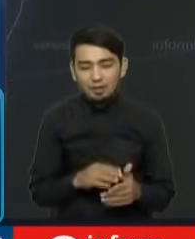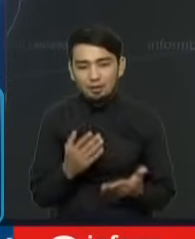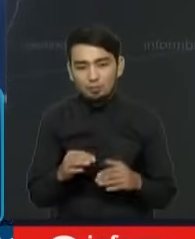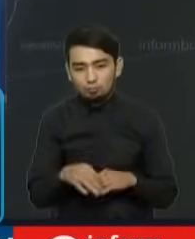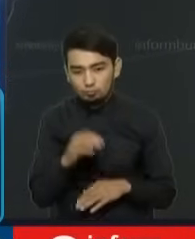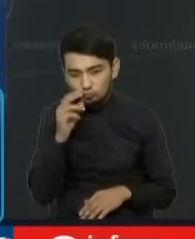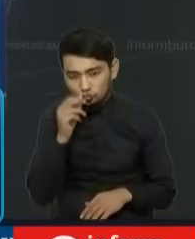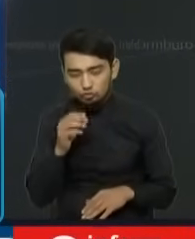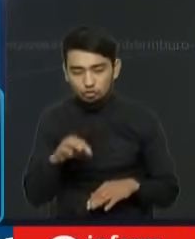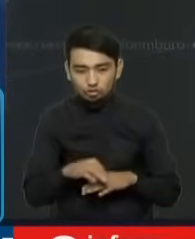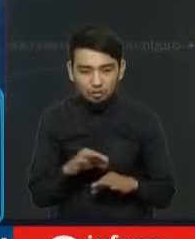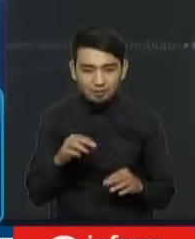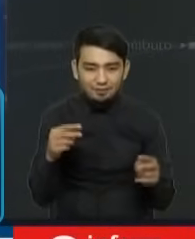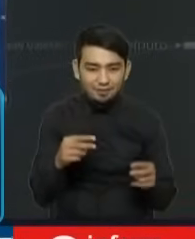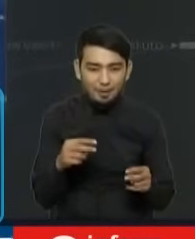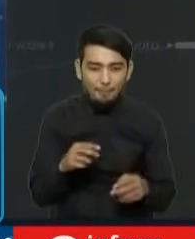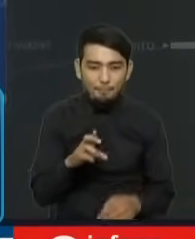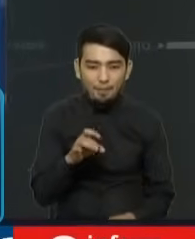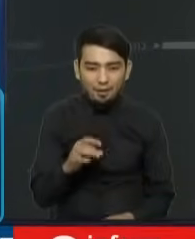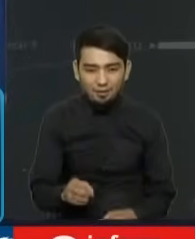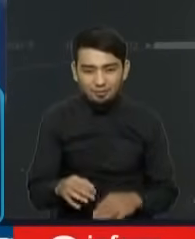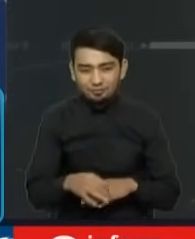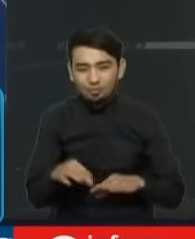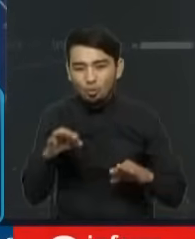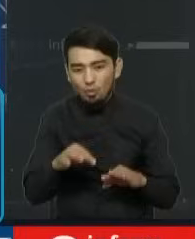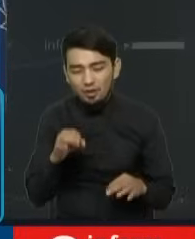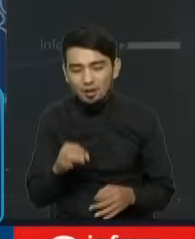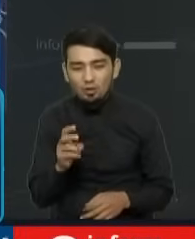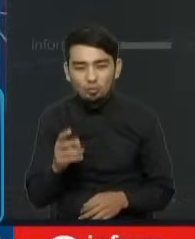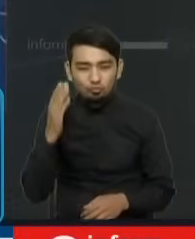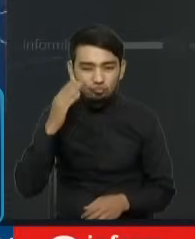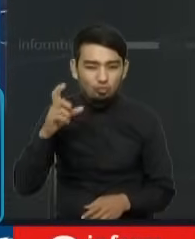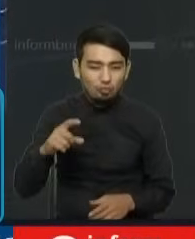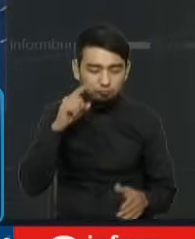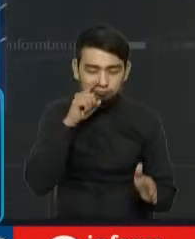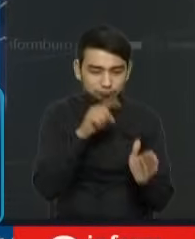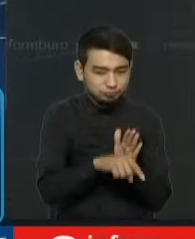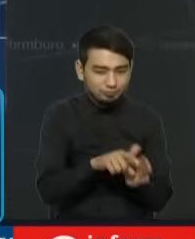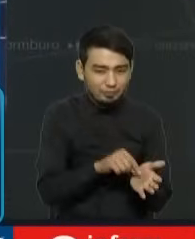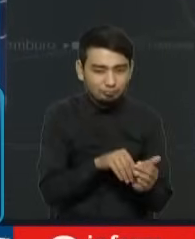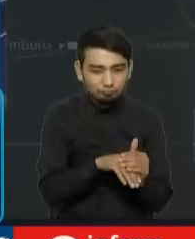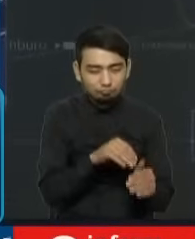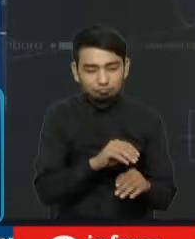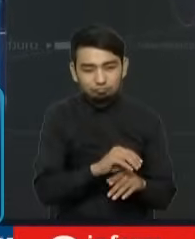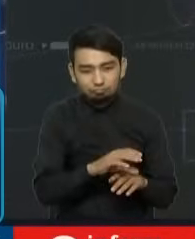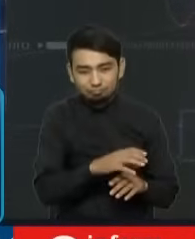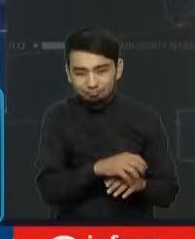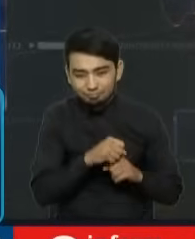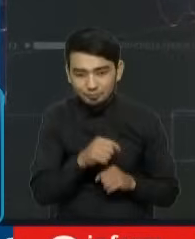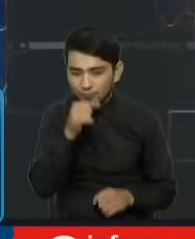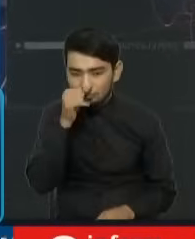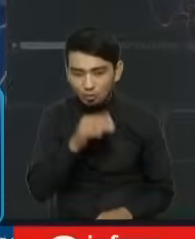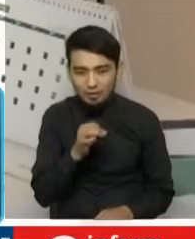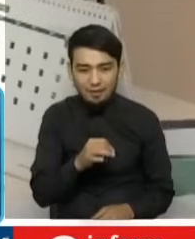это свидетельство о браке и так далее. То есть, абы кто воспользоваться вашими пенсионными накоплениями не может, и тем более без вашего ведома